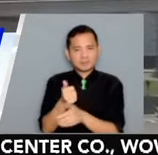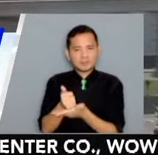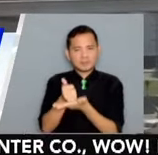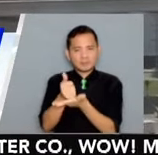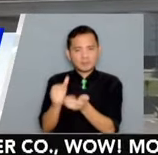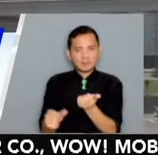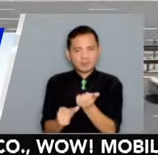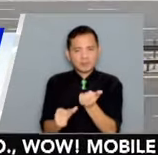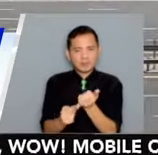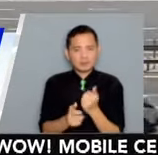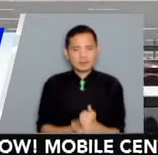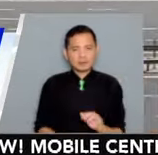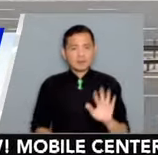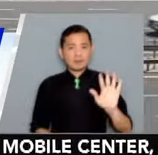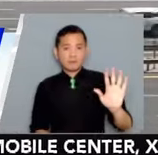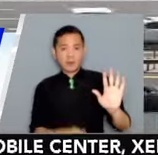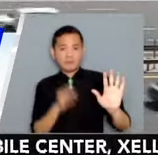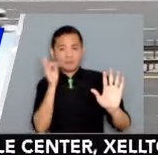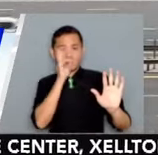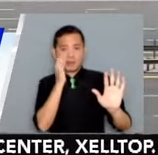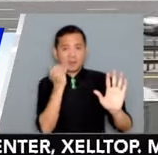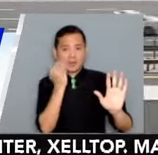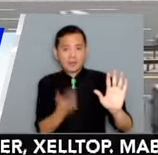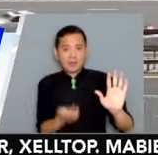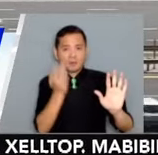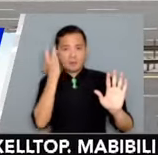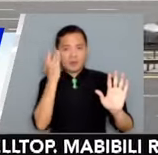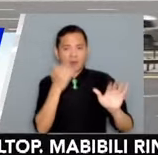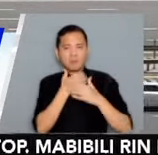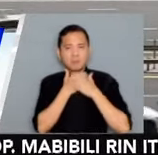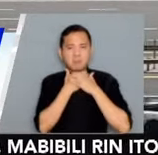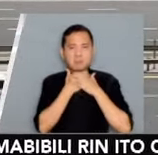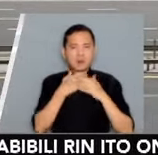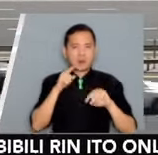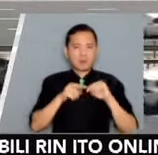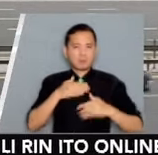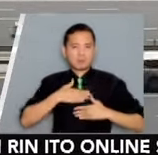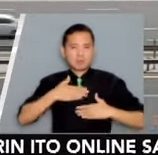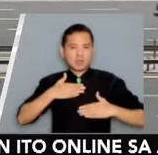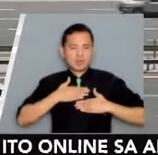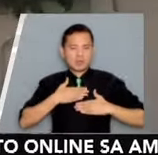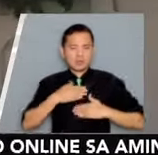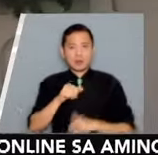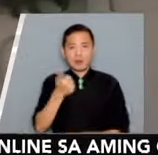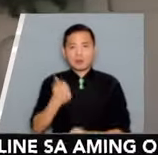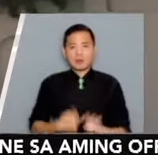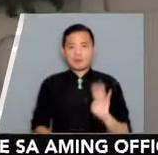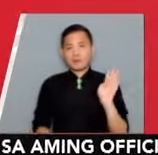kinamatay ng 5 biktima. Mahigit 40 naman ang sugatan.